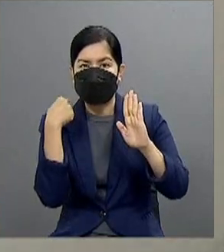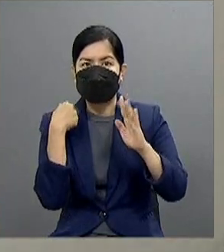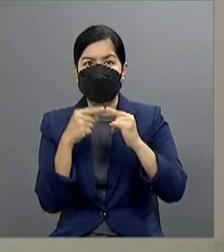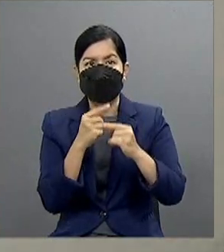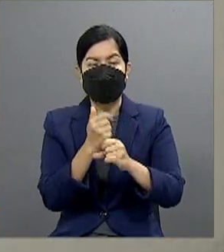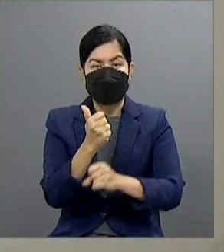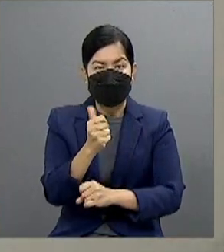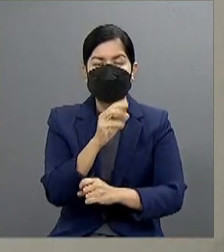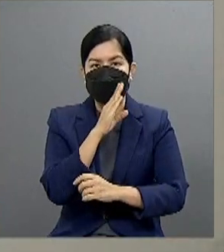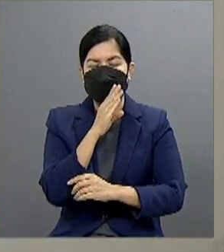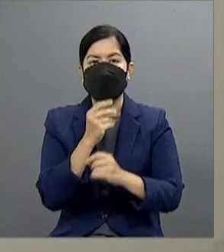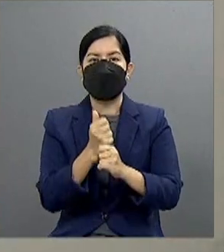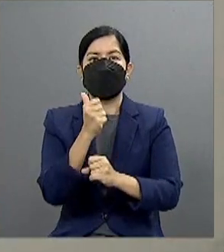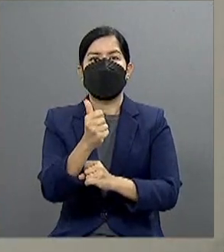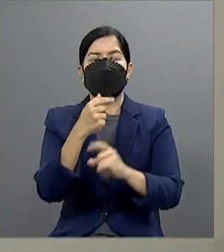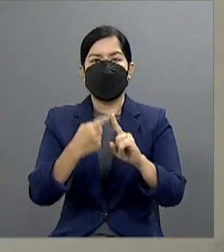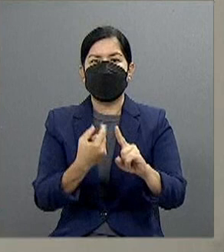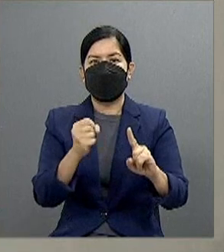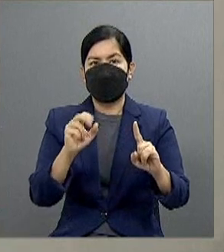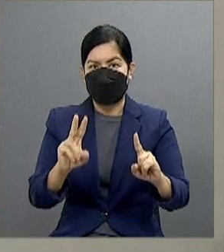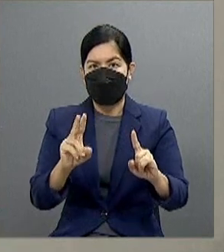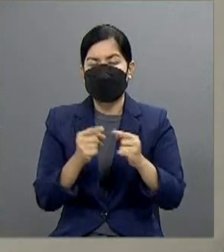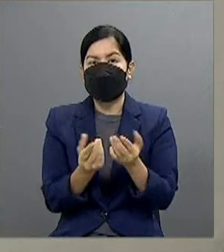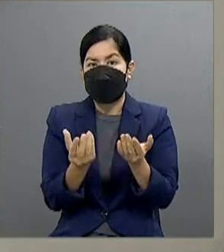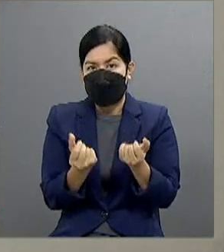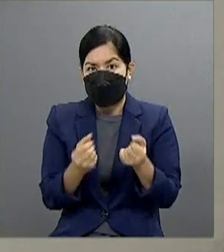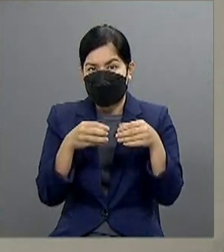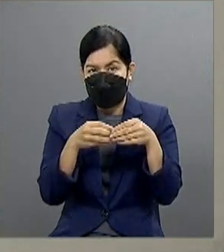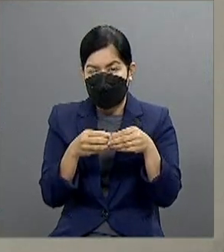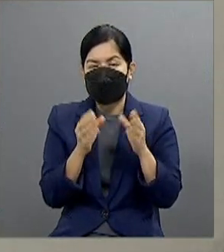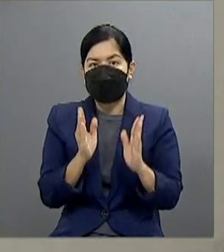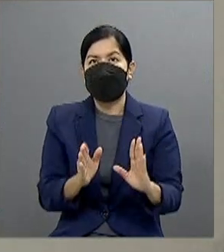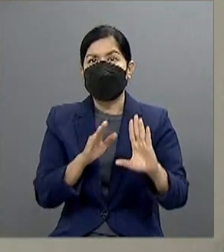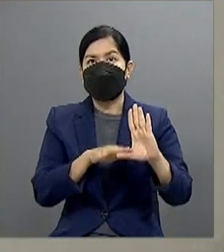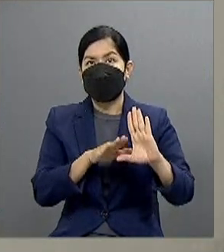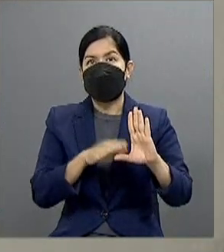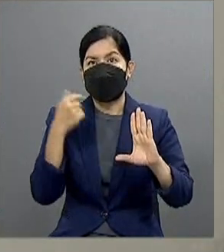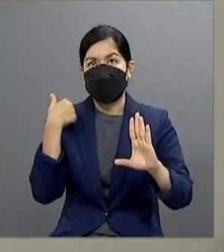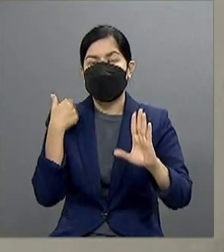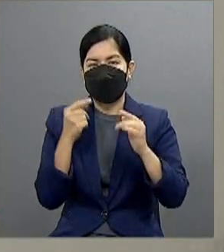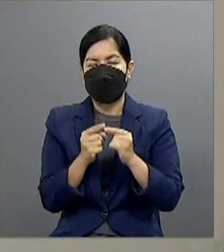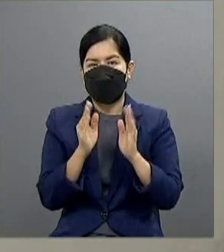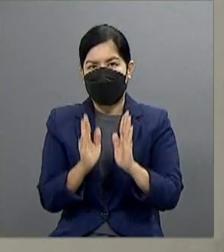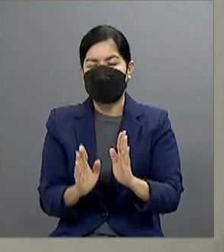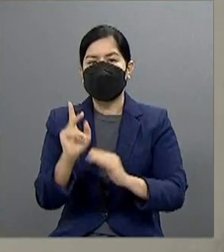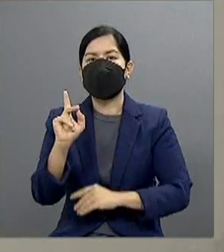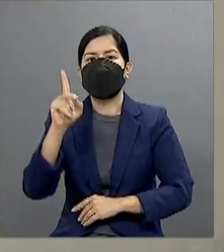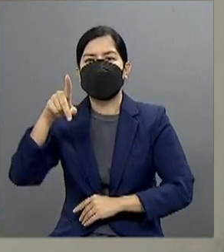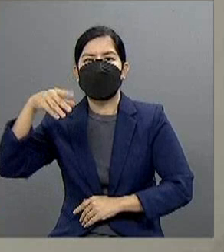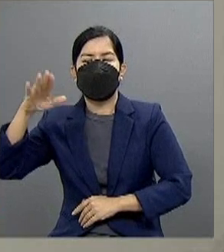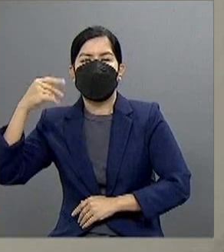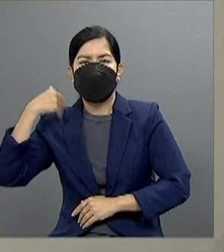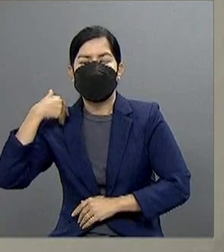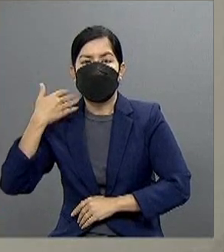จะรับอาสาสมัครประมาณหลักพันคนนะครับที่เข้ามาในเฟส2นี้แล้วก็ทำเฟส3ต่อกันเลยนะ